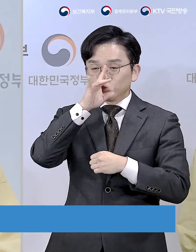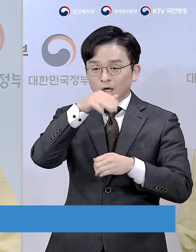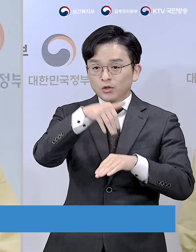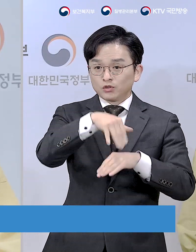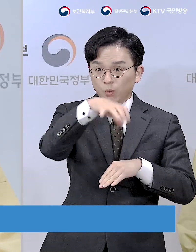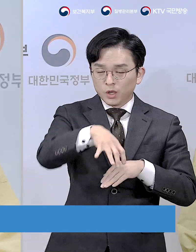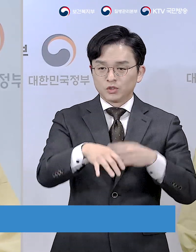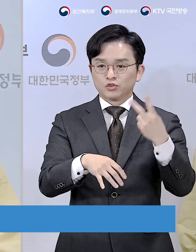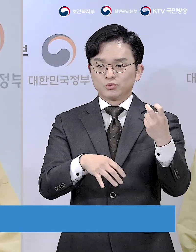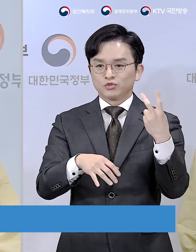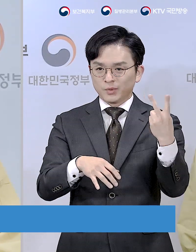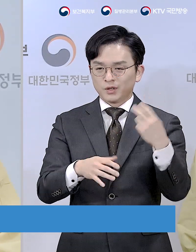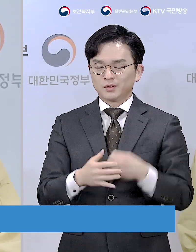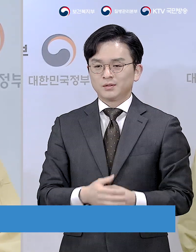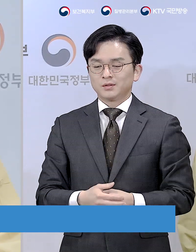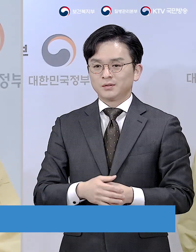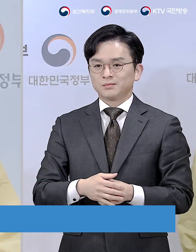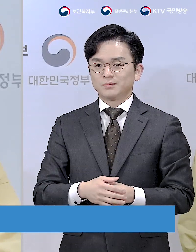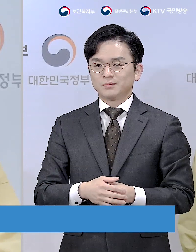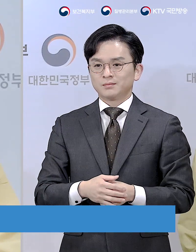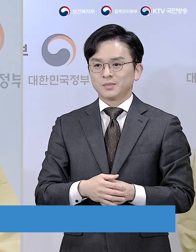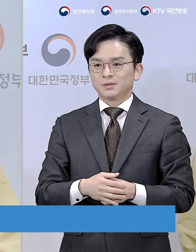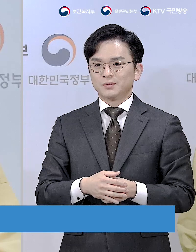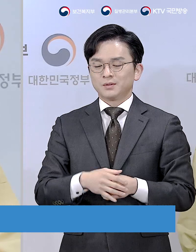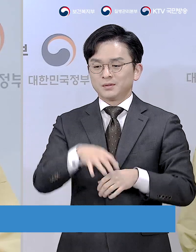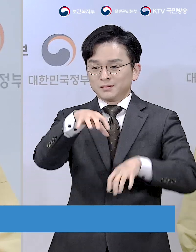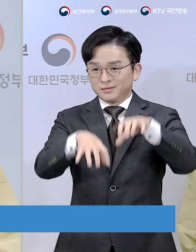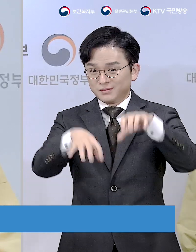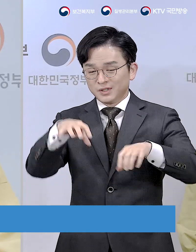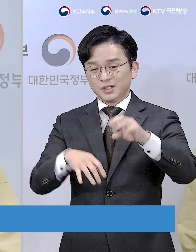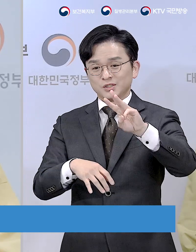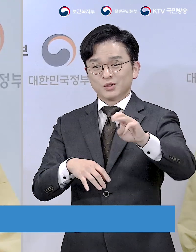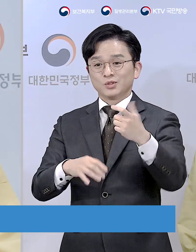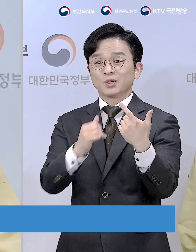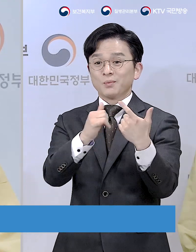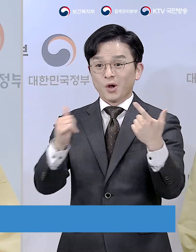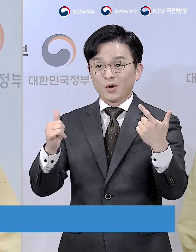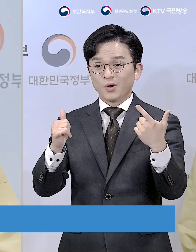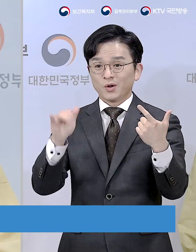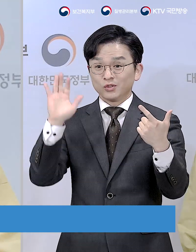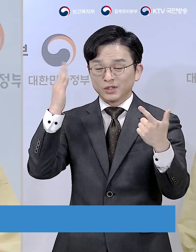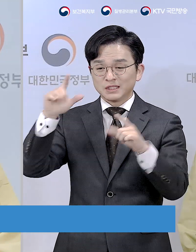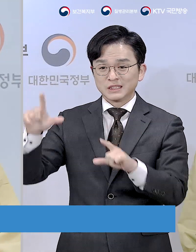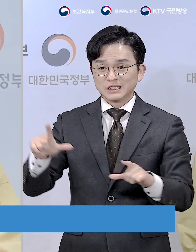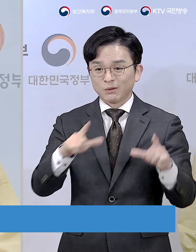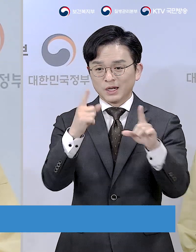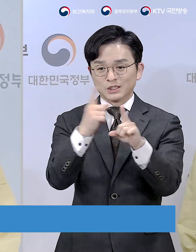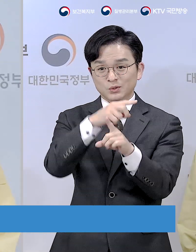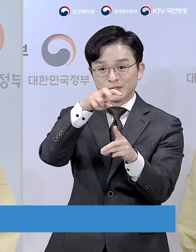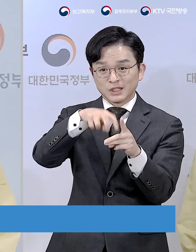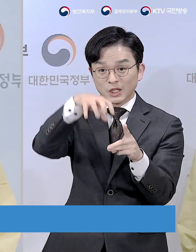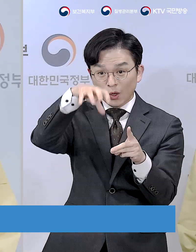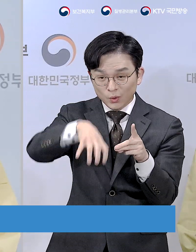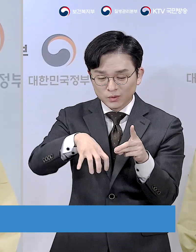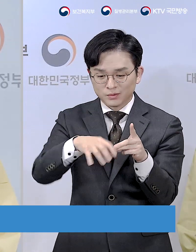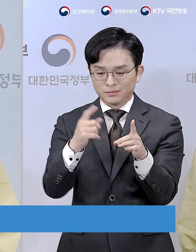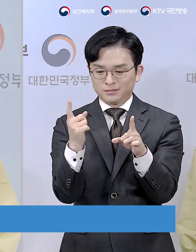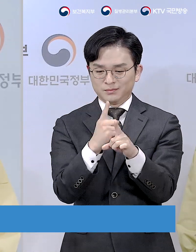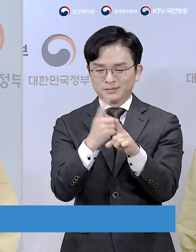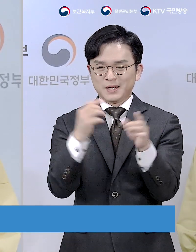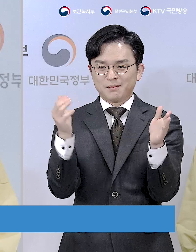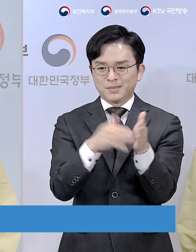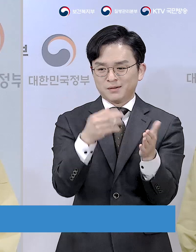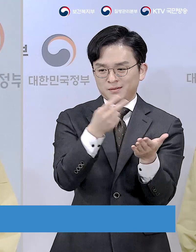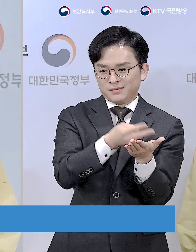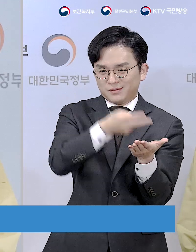이와 함께 대구 중앙교육연수원의 24명, 경주농협교육원의 12명 등 36명이